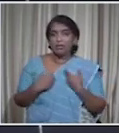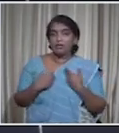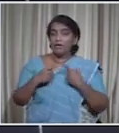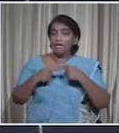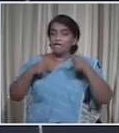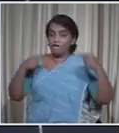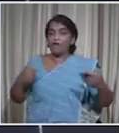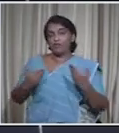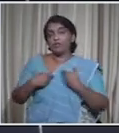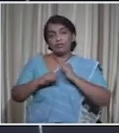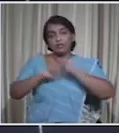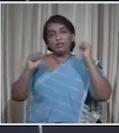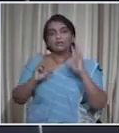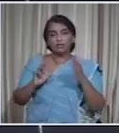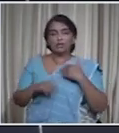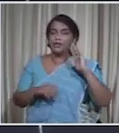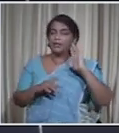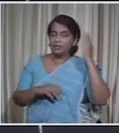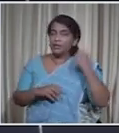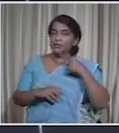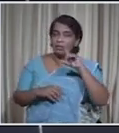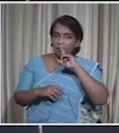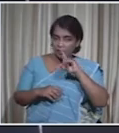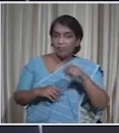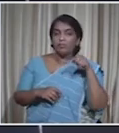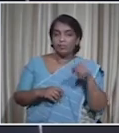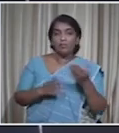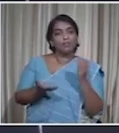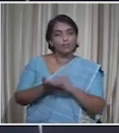විරුද්ධවත් වෙනවා මම විශේෂයෙන්ම කියන්නේ මේ ගැන